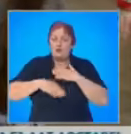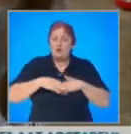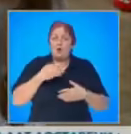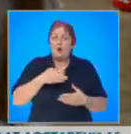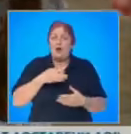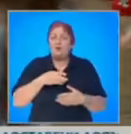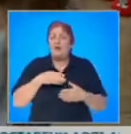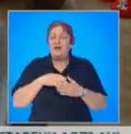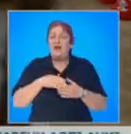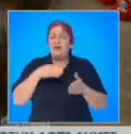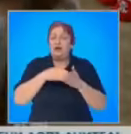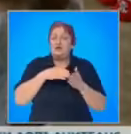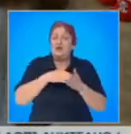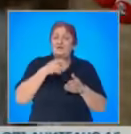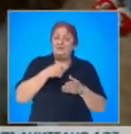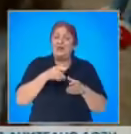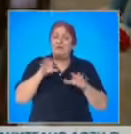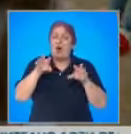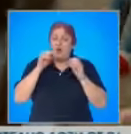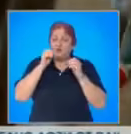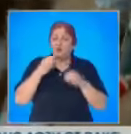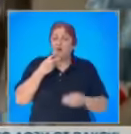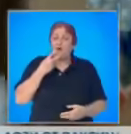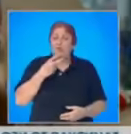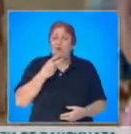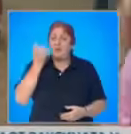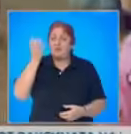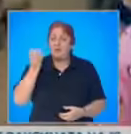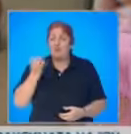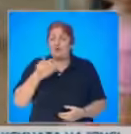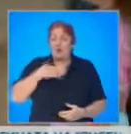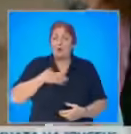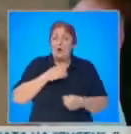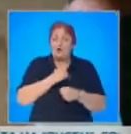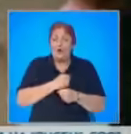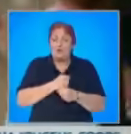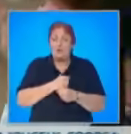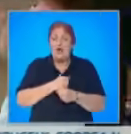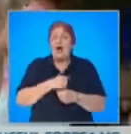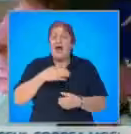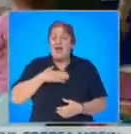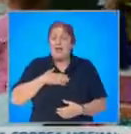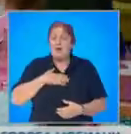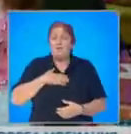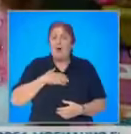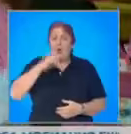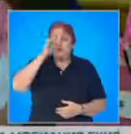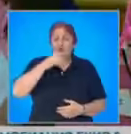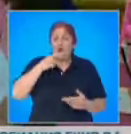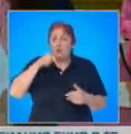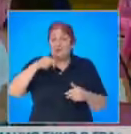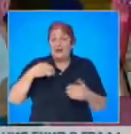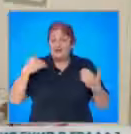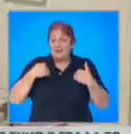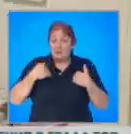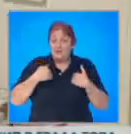ги мотивирам да учат. И сега като гледам плодовете от моята работа, че имам ученици, които вече са студенти и